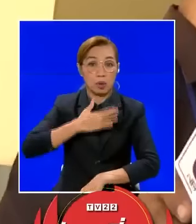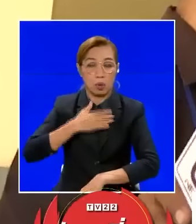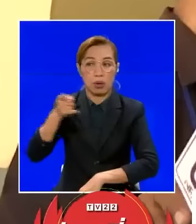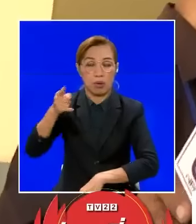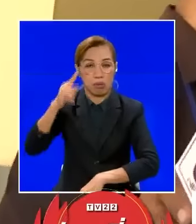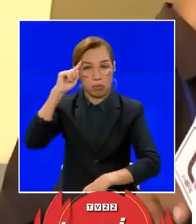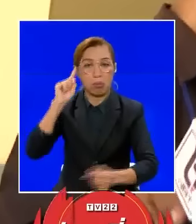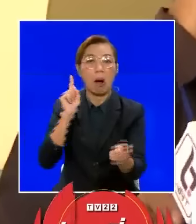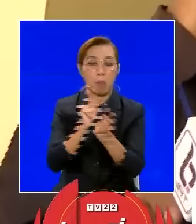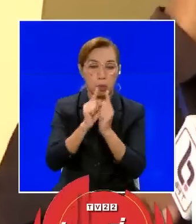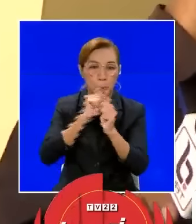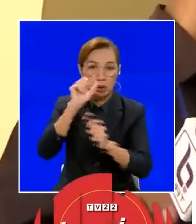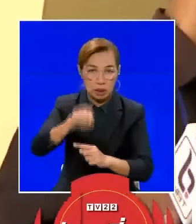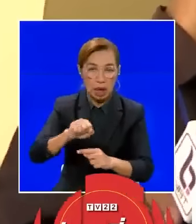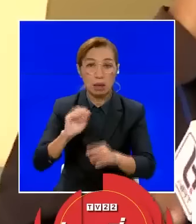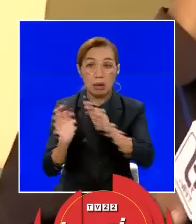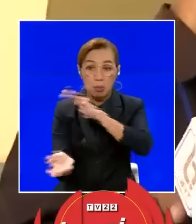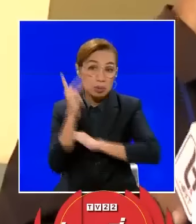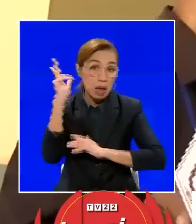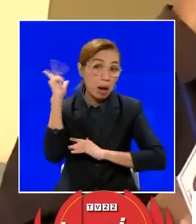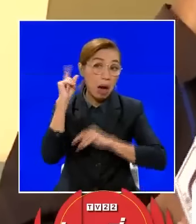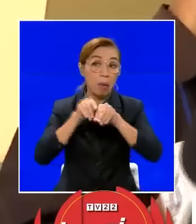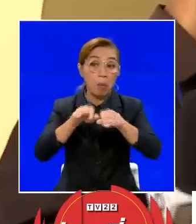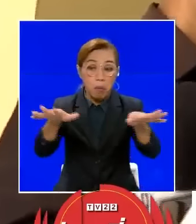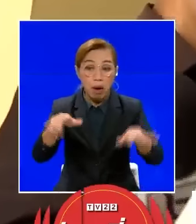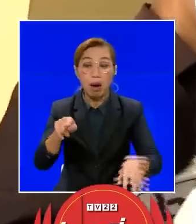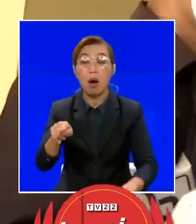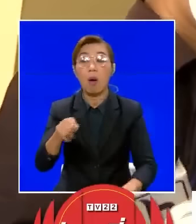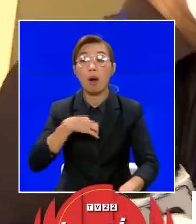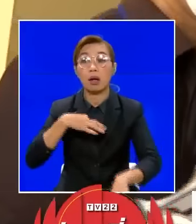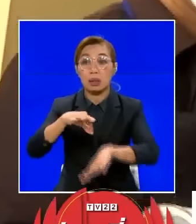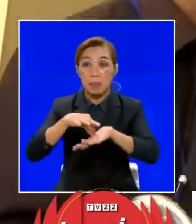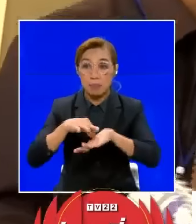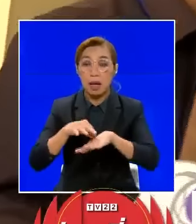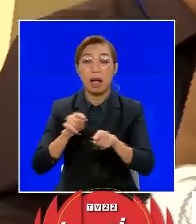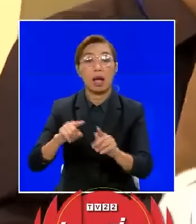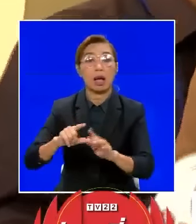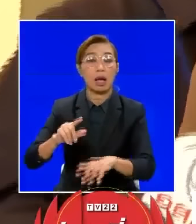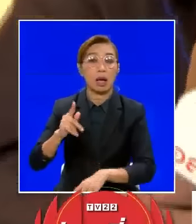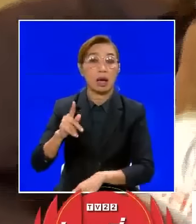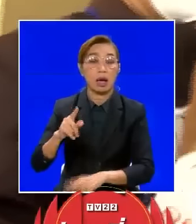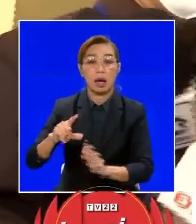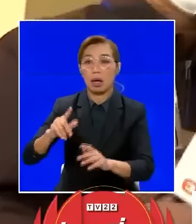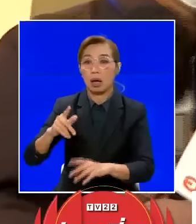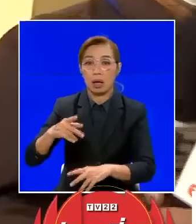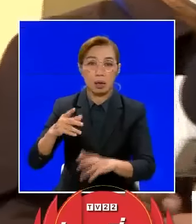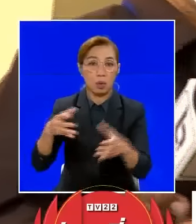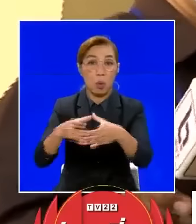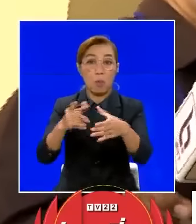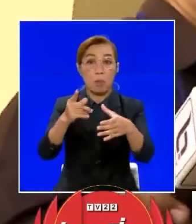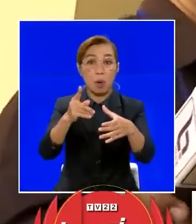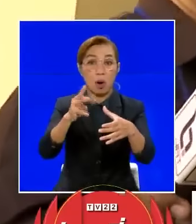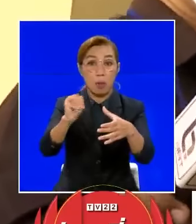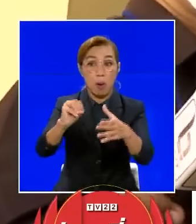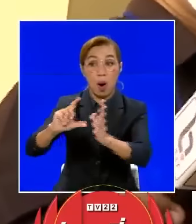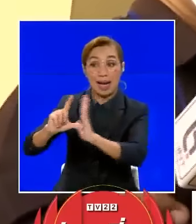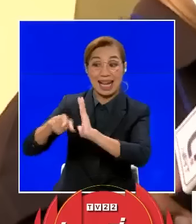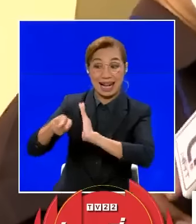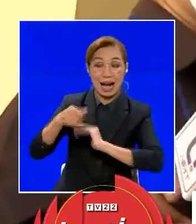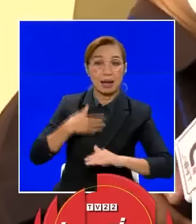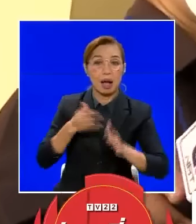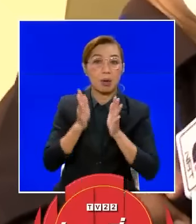านี้ก็มีข่าวแบบนี้ก็ยอมรับนะคะว่ารับตำแหน่งที่ปรึกษาเลขาครม.จริงๆโดยตำแหน่ง